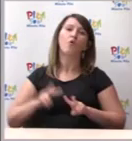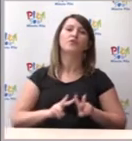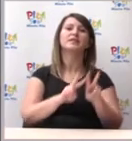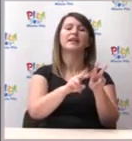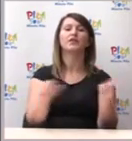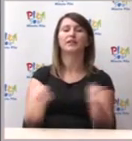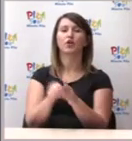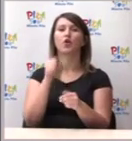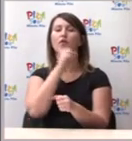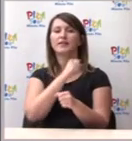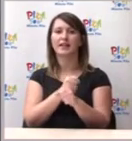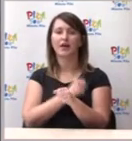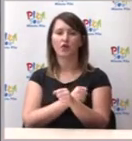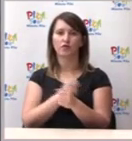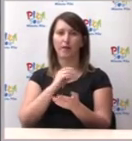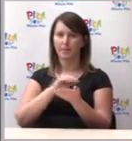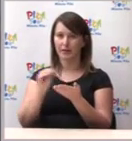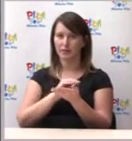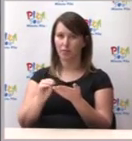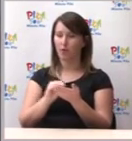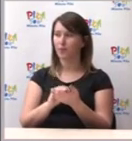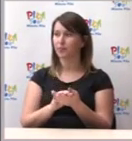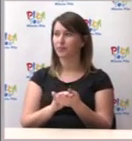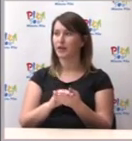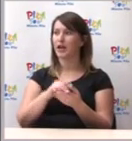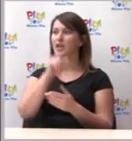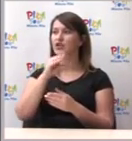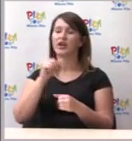pismo informujące o tym, że zmianę planu,